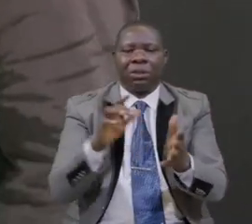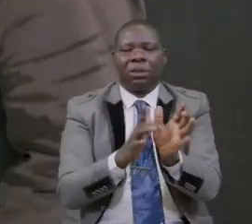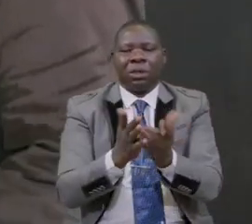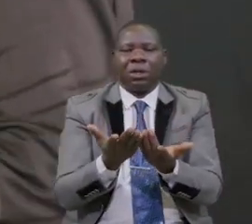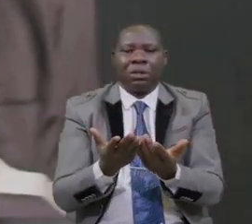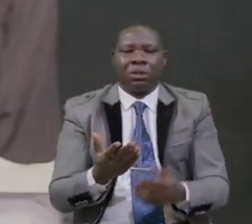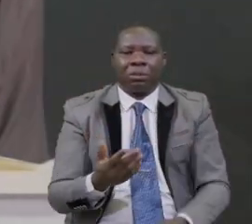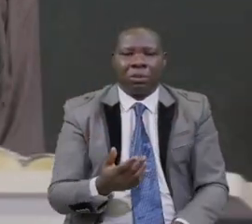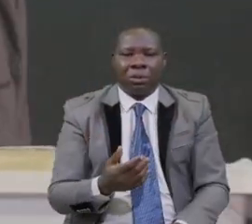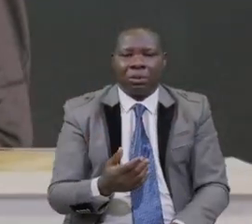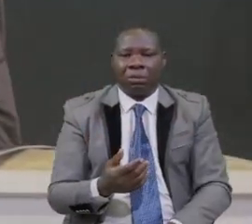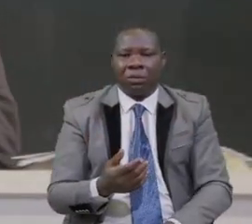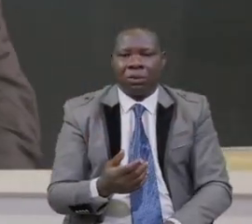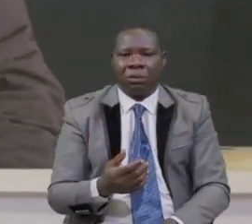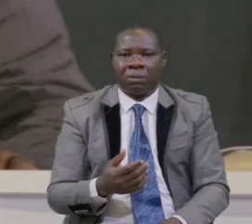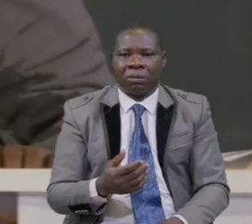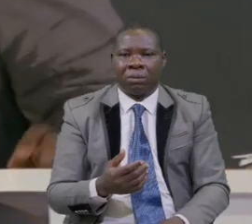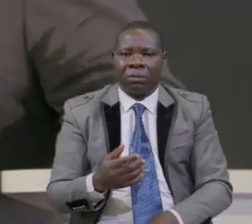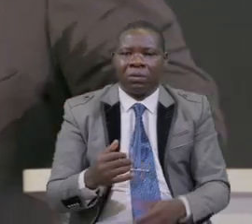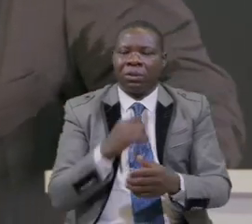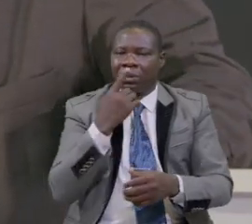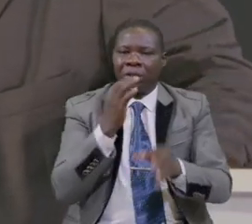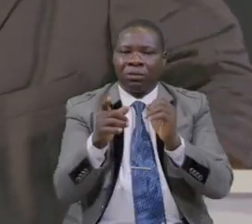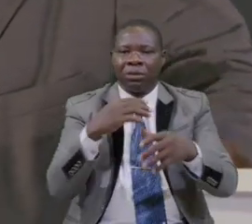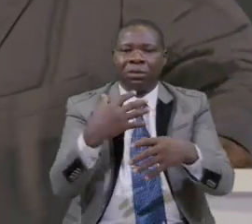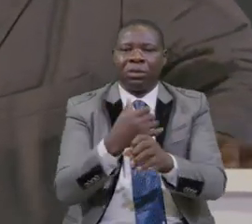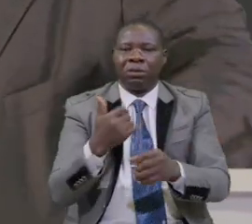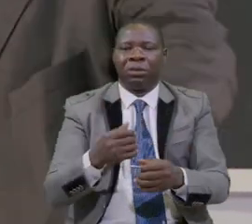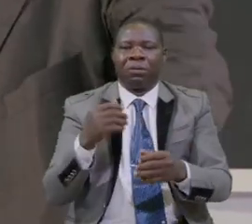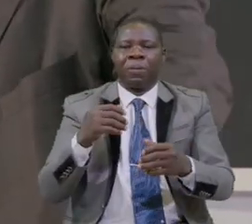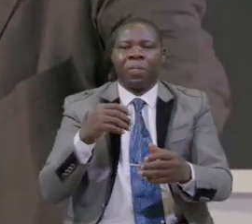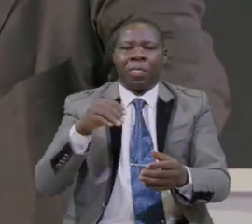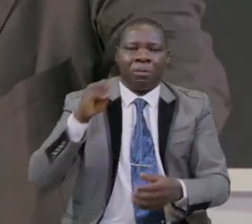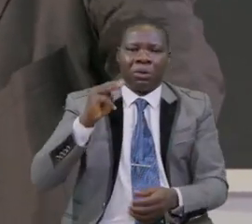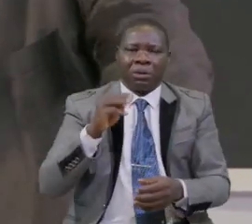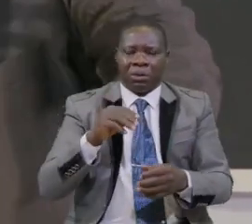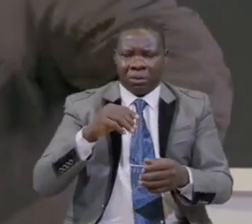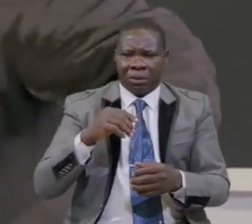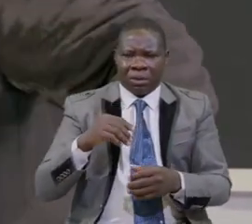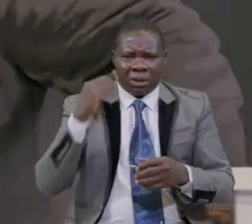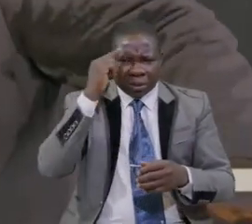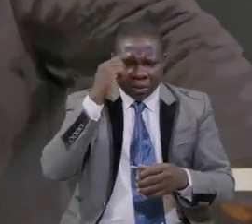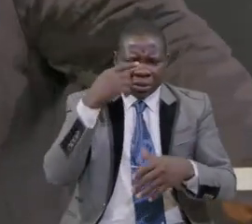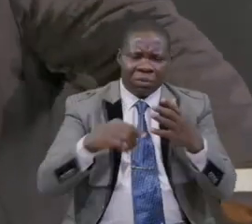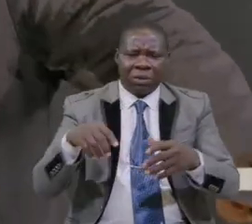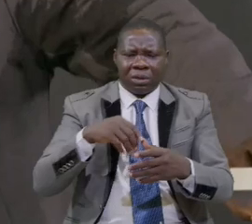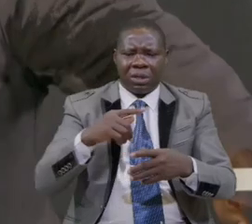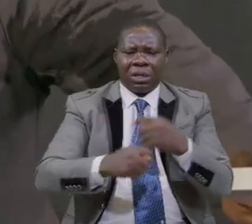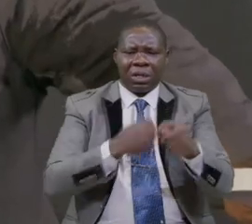Ils disent, si tu donnes 1 million, tu imagines quel type de miracle tu veux avoir. Si tu